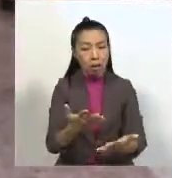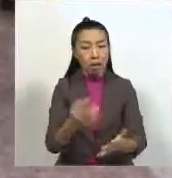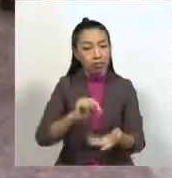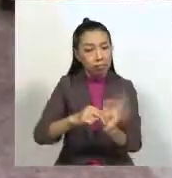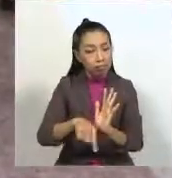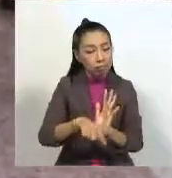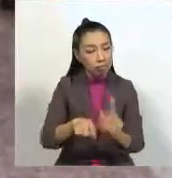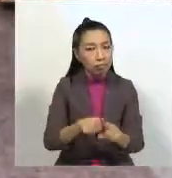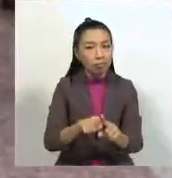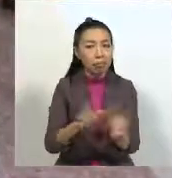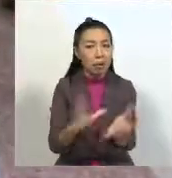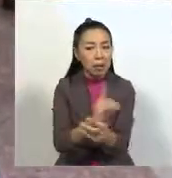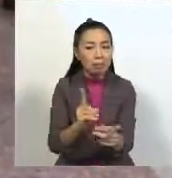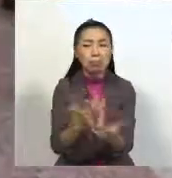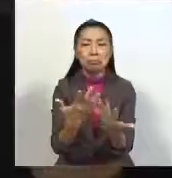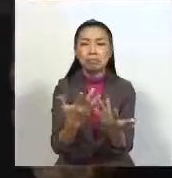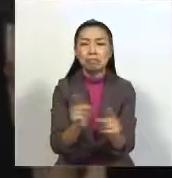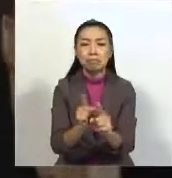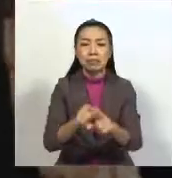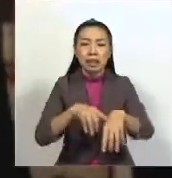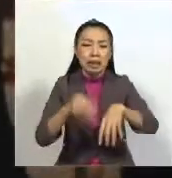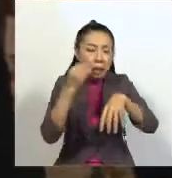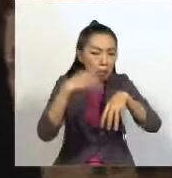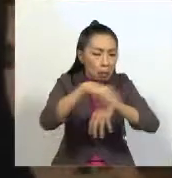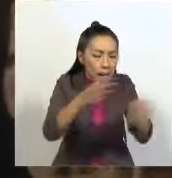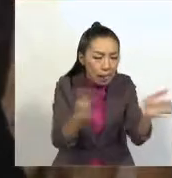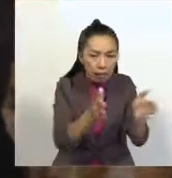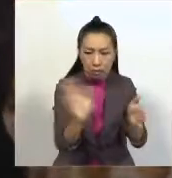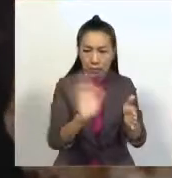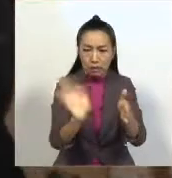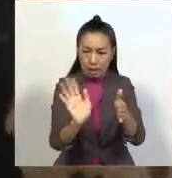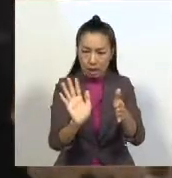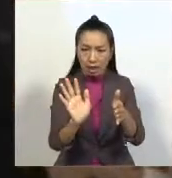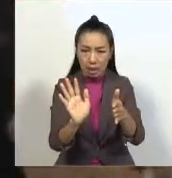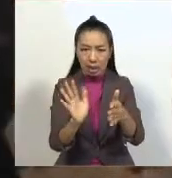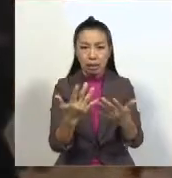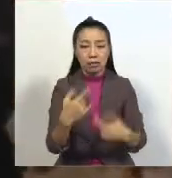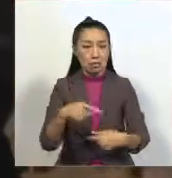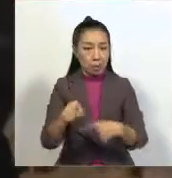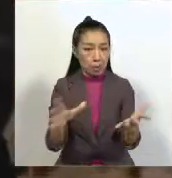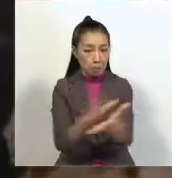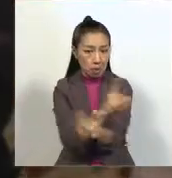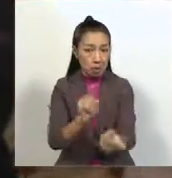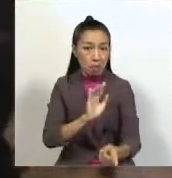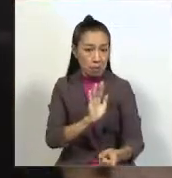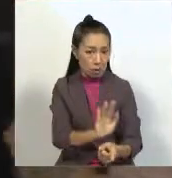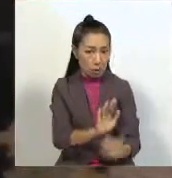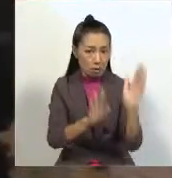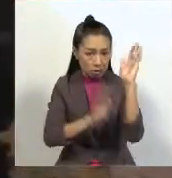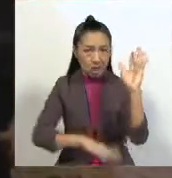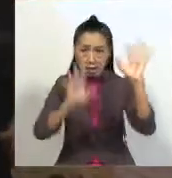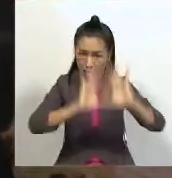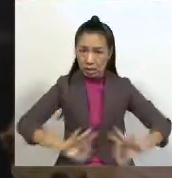มันไม่ใช่แค่เป็นประเพณีที่จัดกันในหมู่บ้านหรืออะไรในชุมชนเท่านั้นแต่ว่ามันเป็นประเพณีที่ส